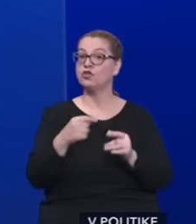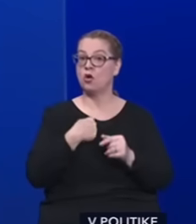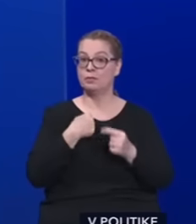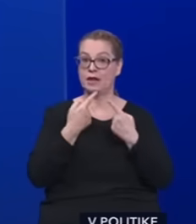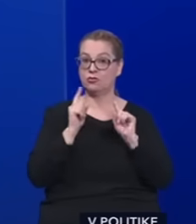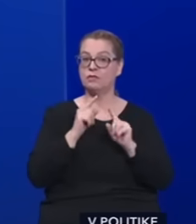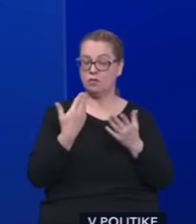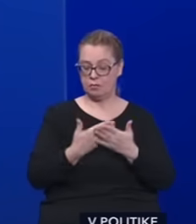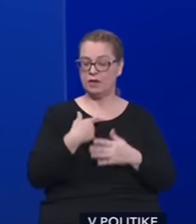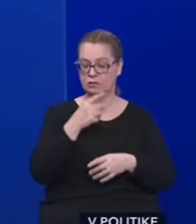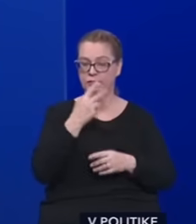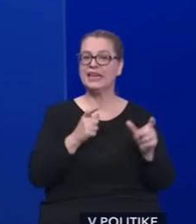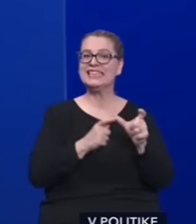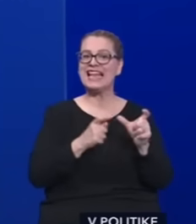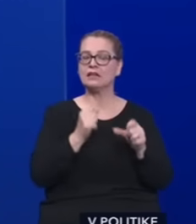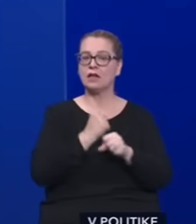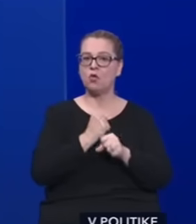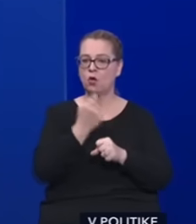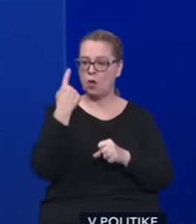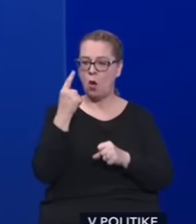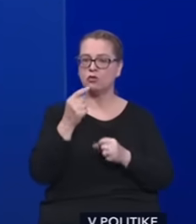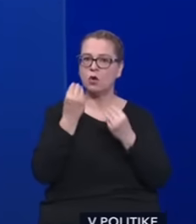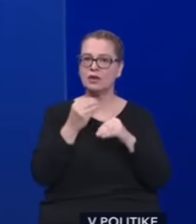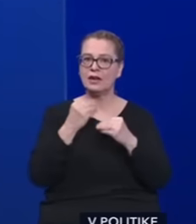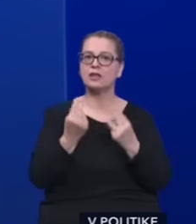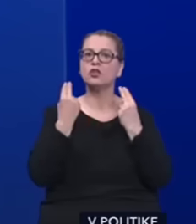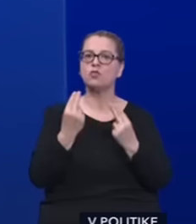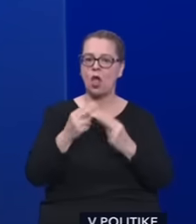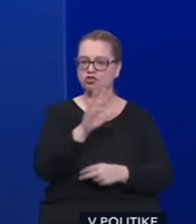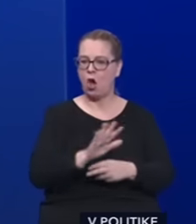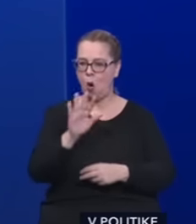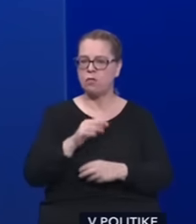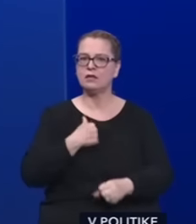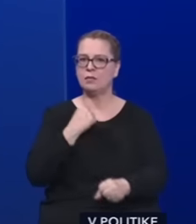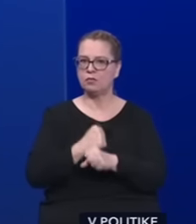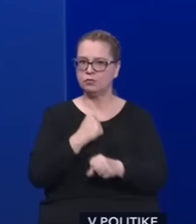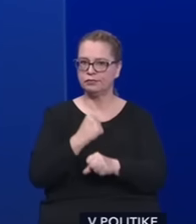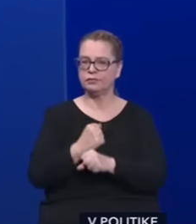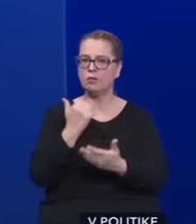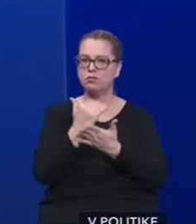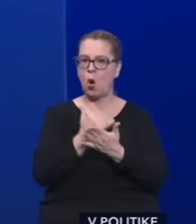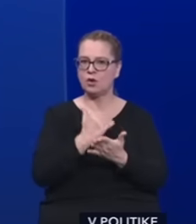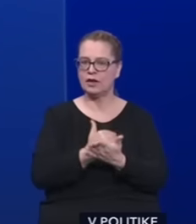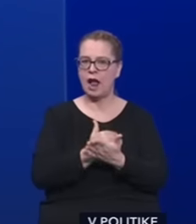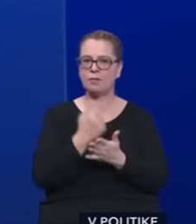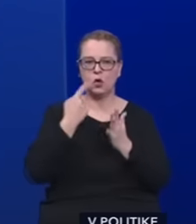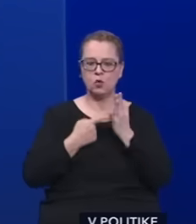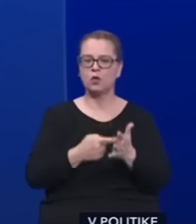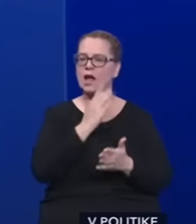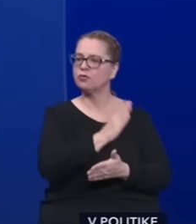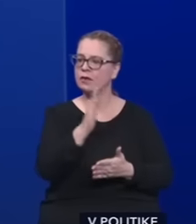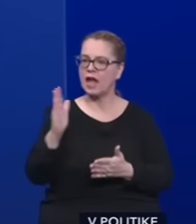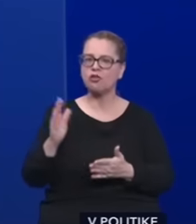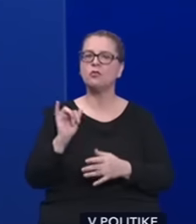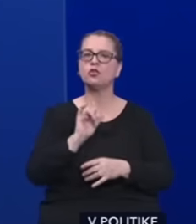to tak pozeráme. Preto Saska urobila odborné rady pre kľúčové oblasti. Máme vypracovaný opätovne program, ktorý prezentujeme každému